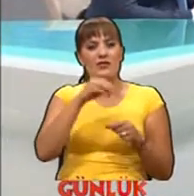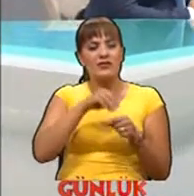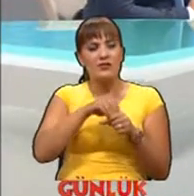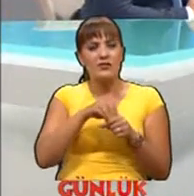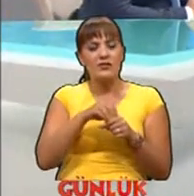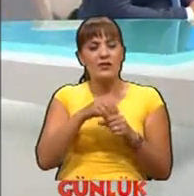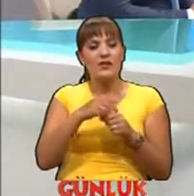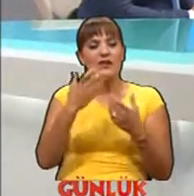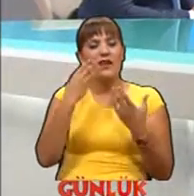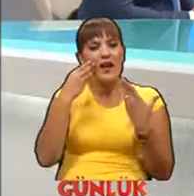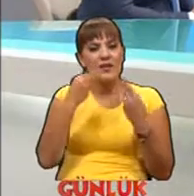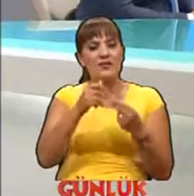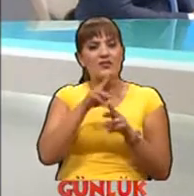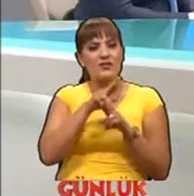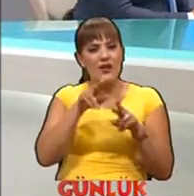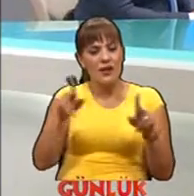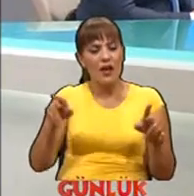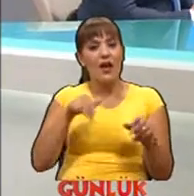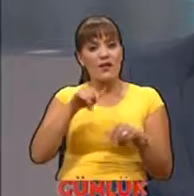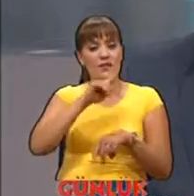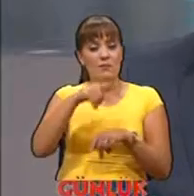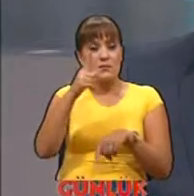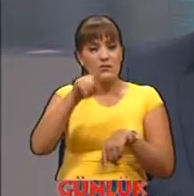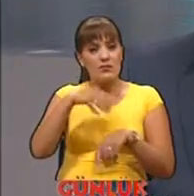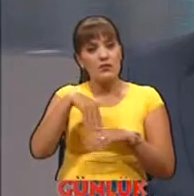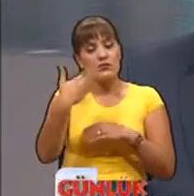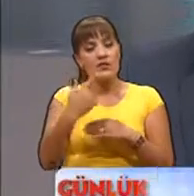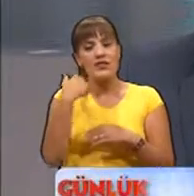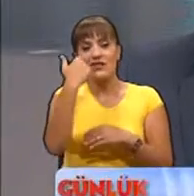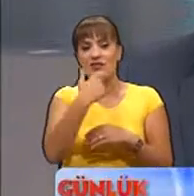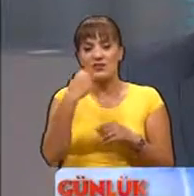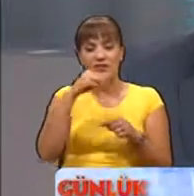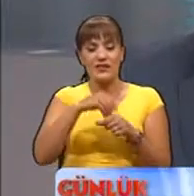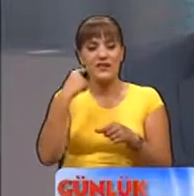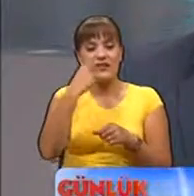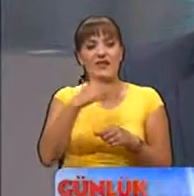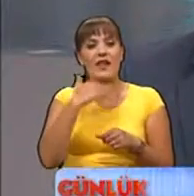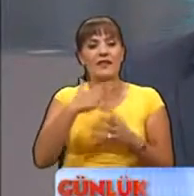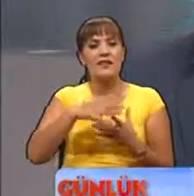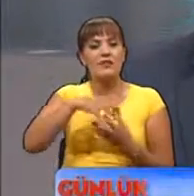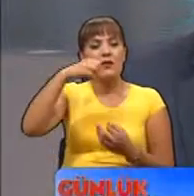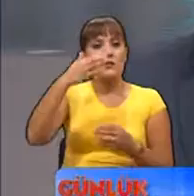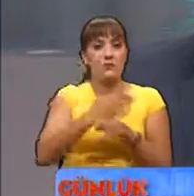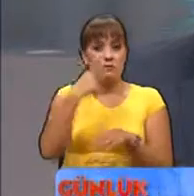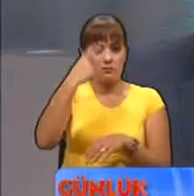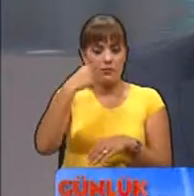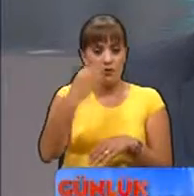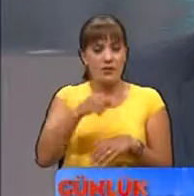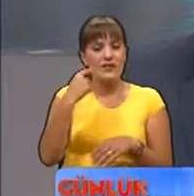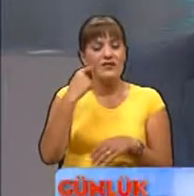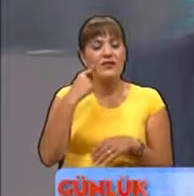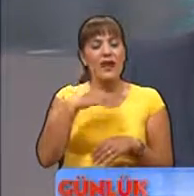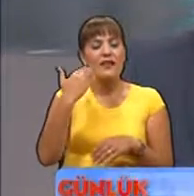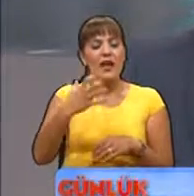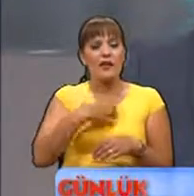dişlerdeki aşınmalar, çatlaklar ve aynı zamanda bir müddet sonra dişlerdeki diş eti çekilmelerine sebep olmaktadır. Diş etleri kendi